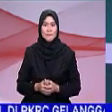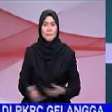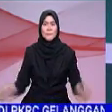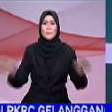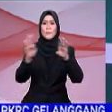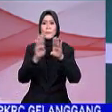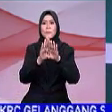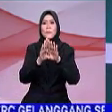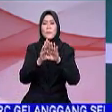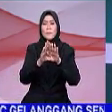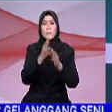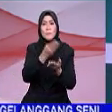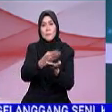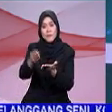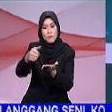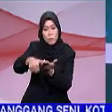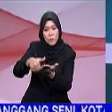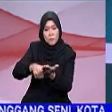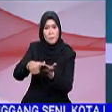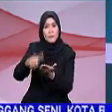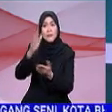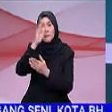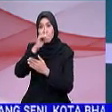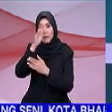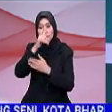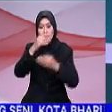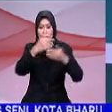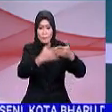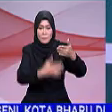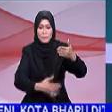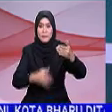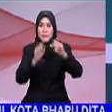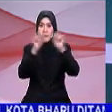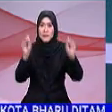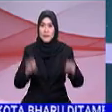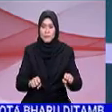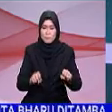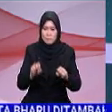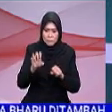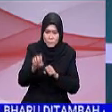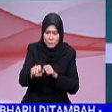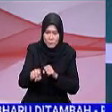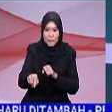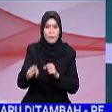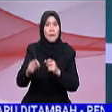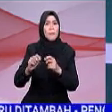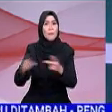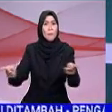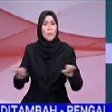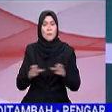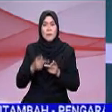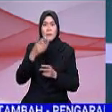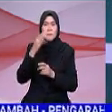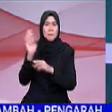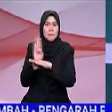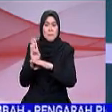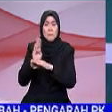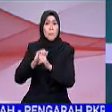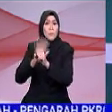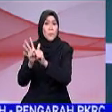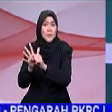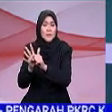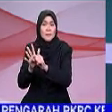Penutupan sebuah pusat beli belah di Melaka selepas disenaraikan dalam sistem pengecaman lokasi panas untuk libat urus dinamik